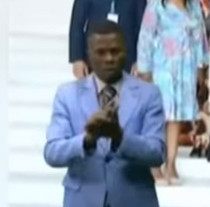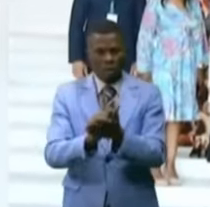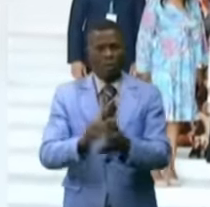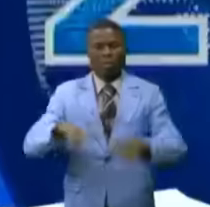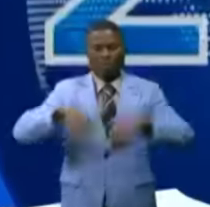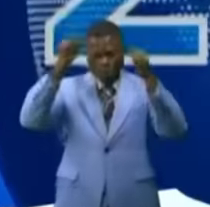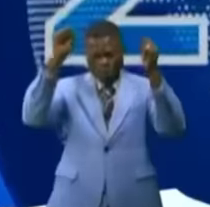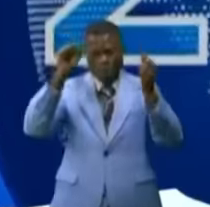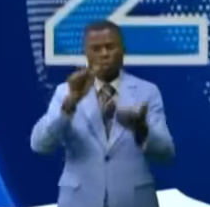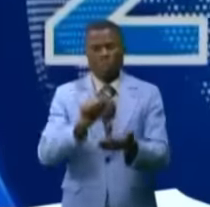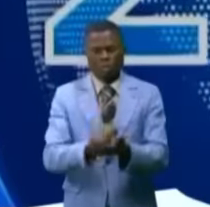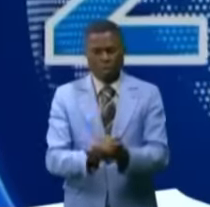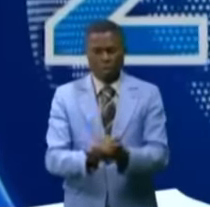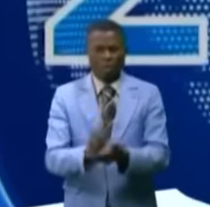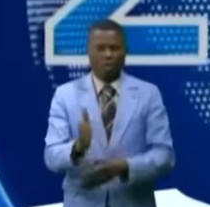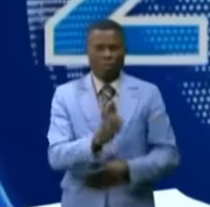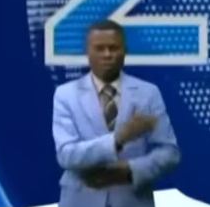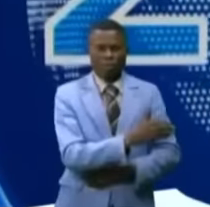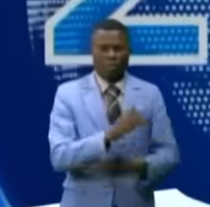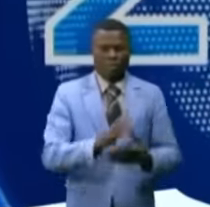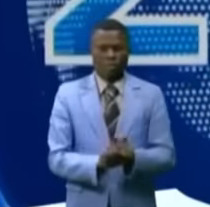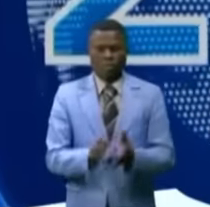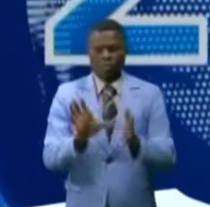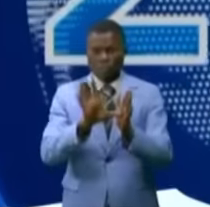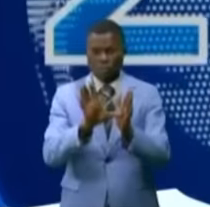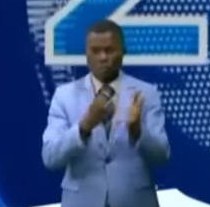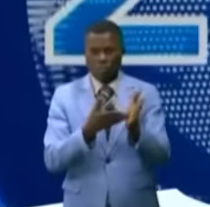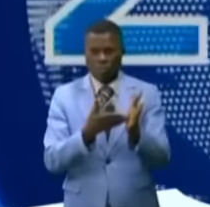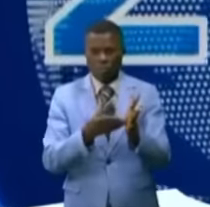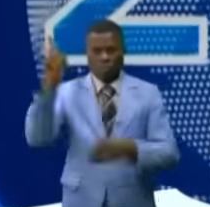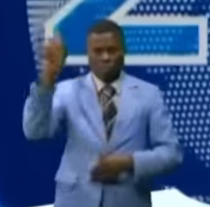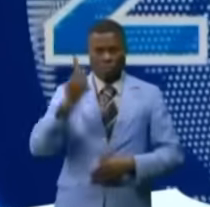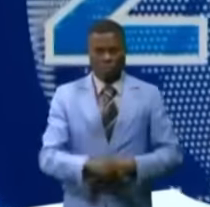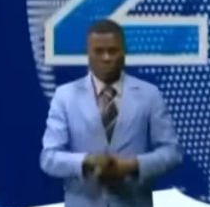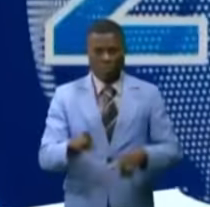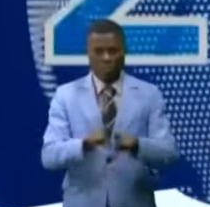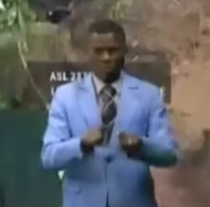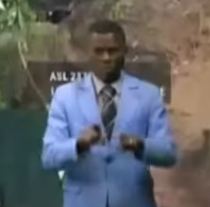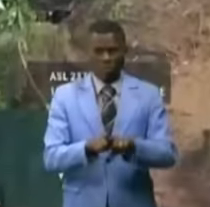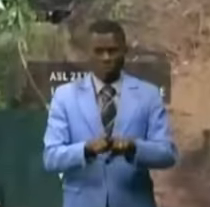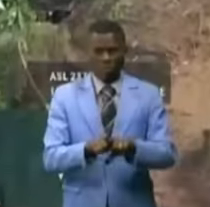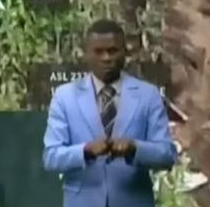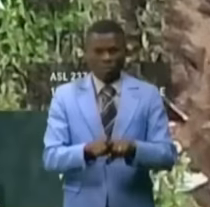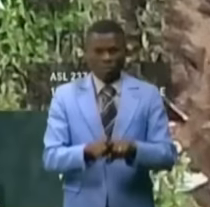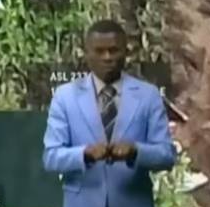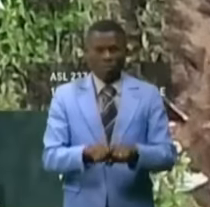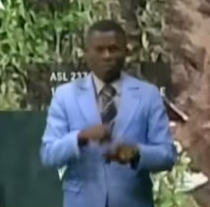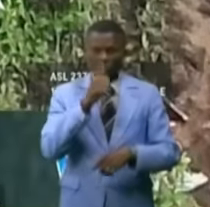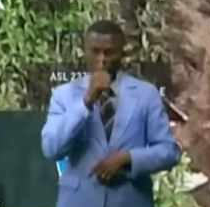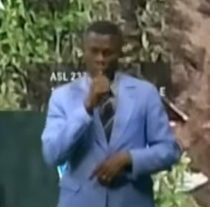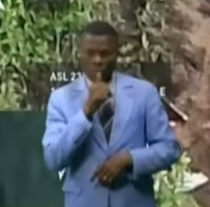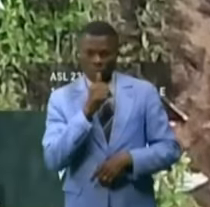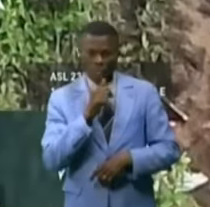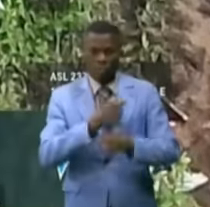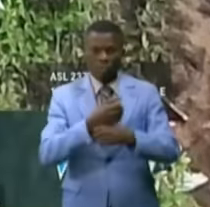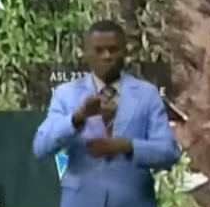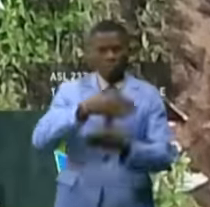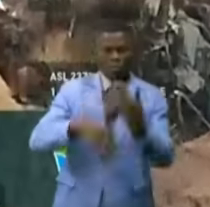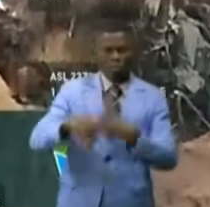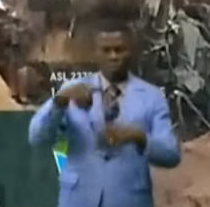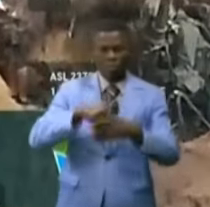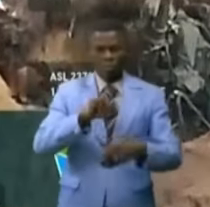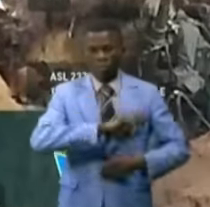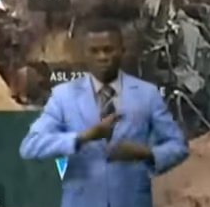validation. Et ces images, ils étaient venus comme dans un no man's land pour semer la pagaille en